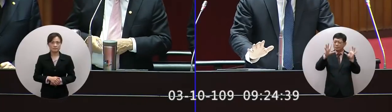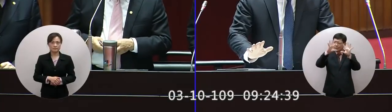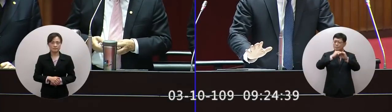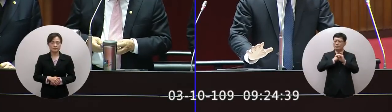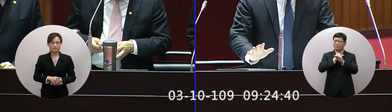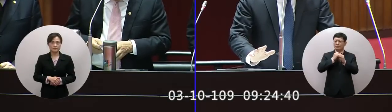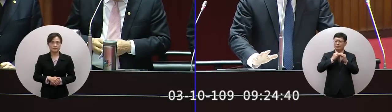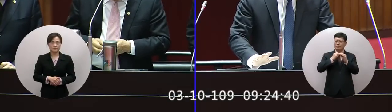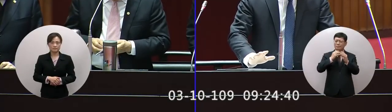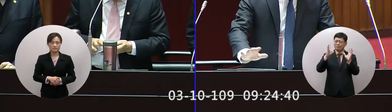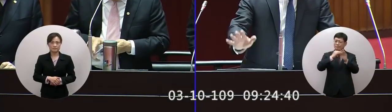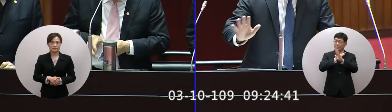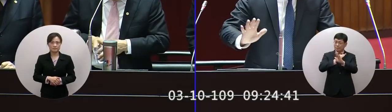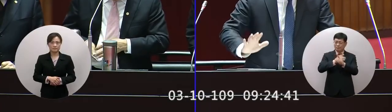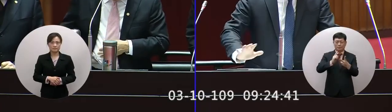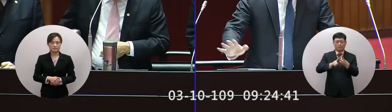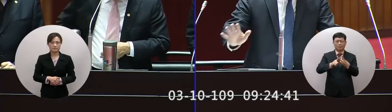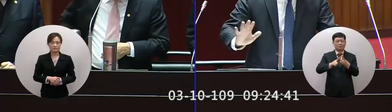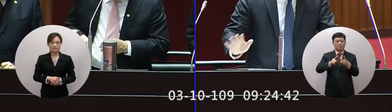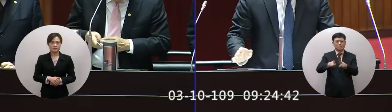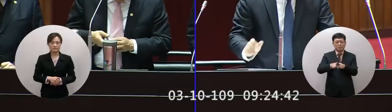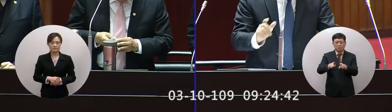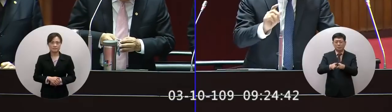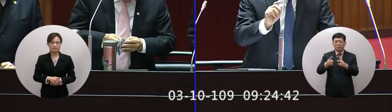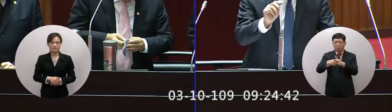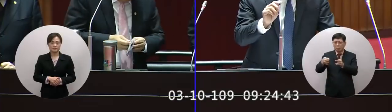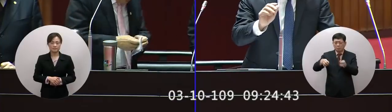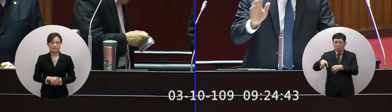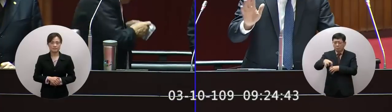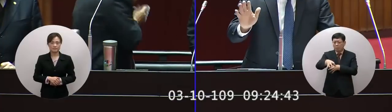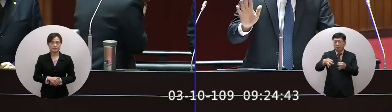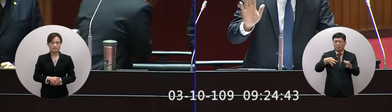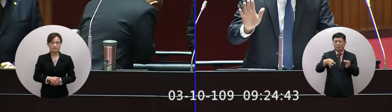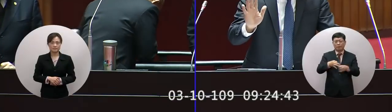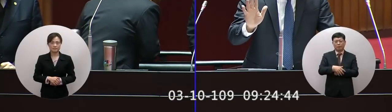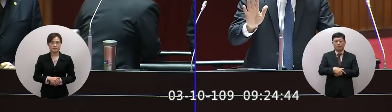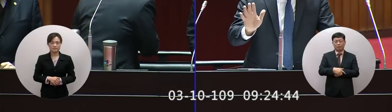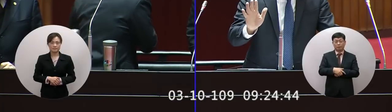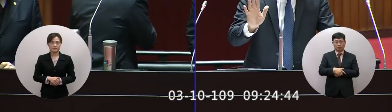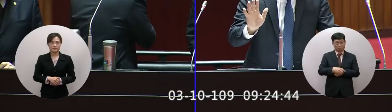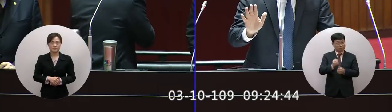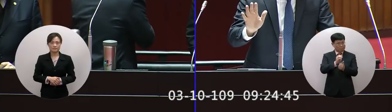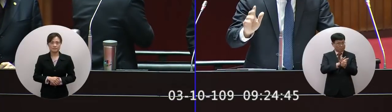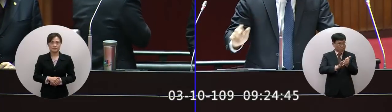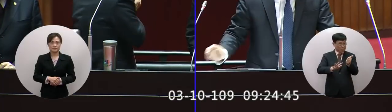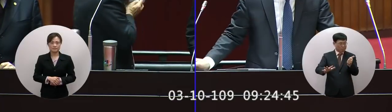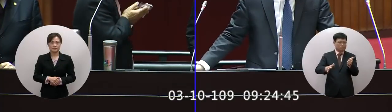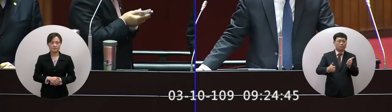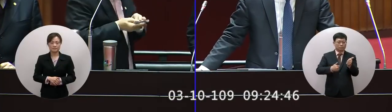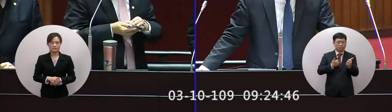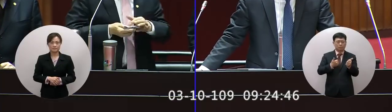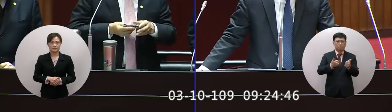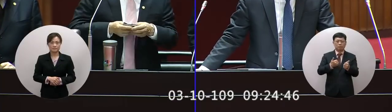啊。还有一些零售的这些啊，它受影响都超